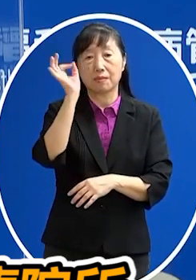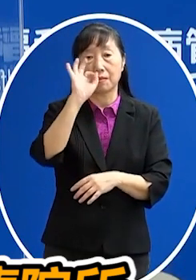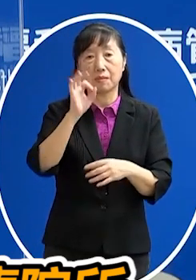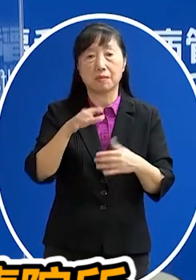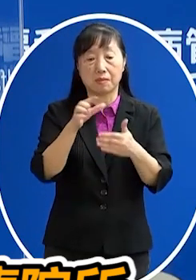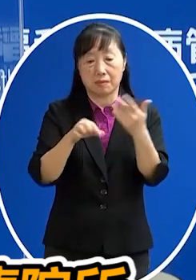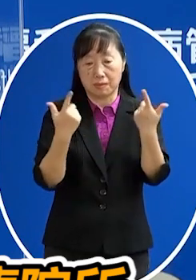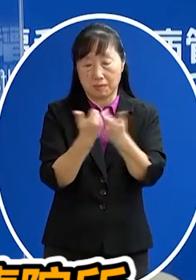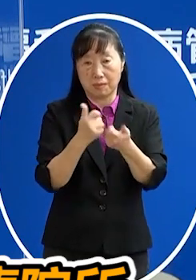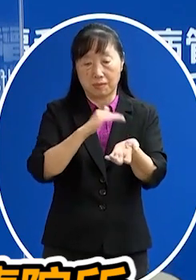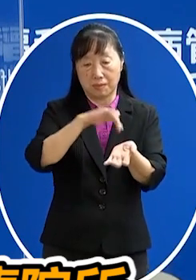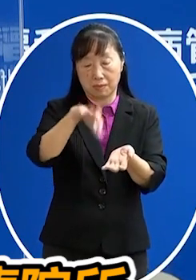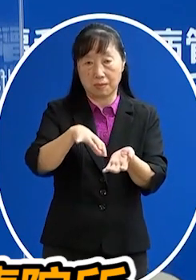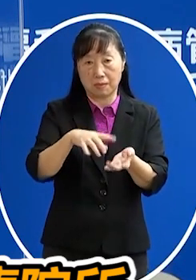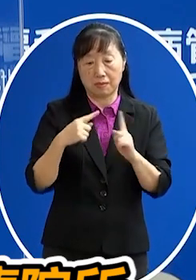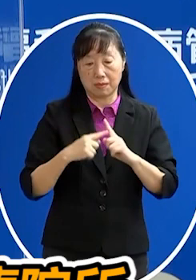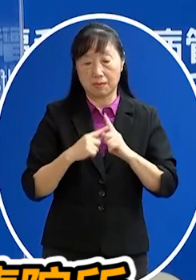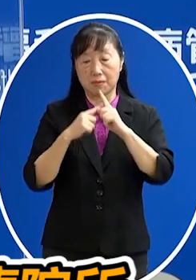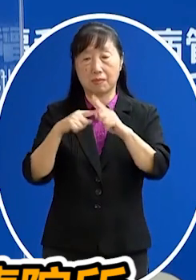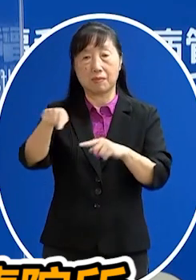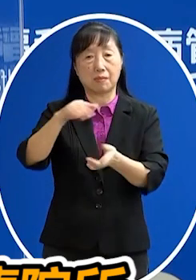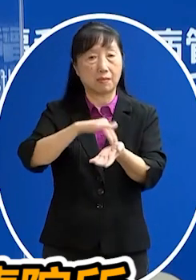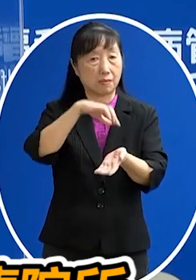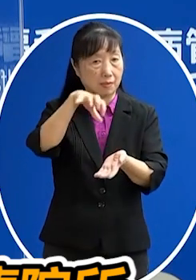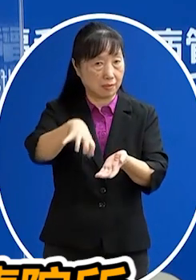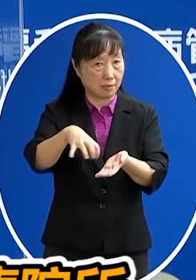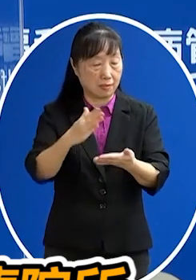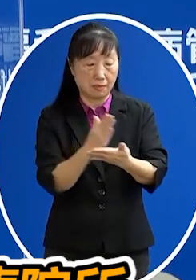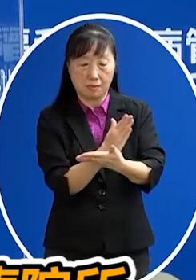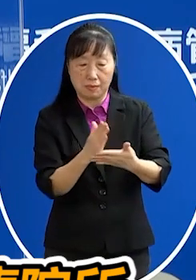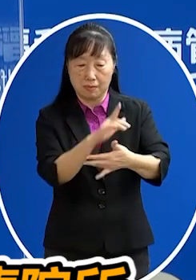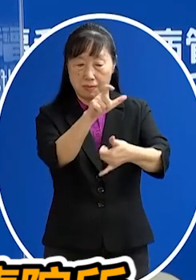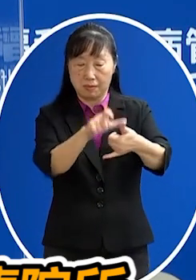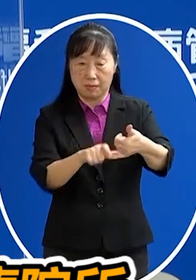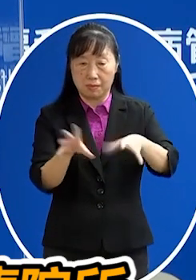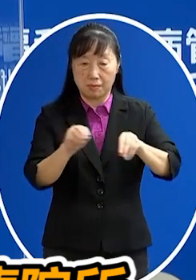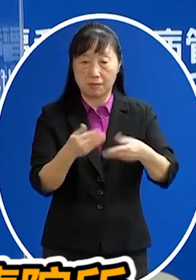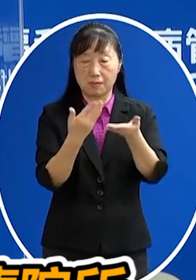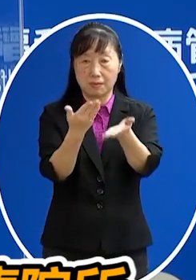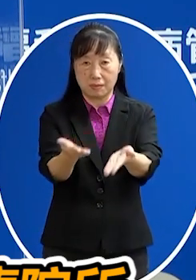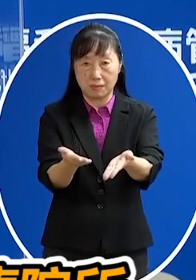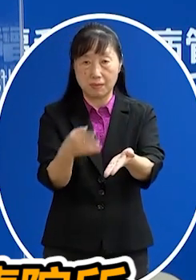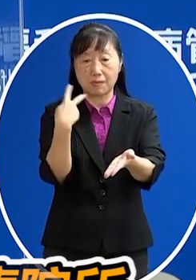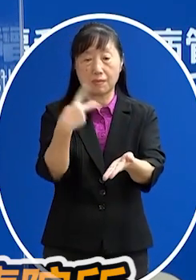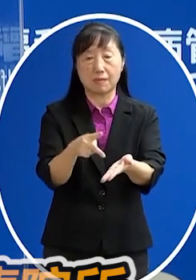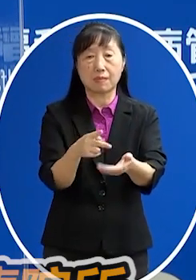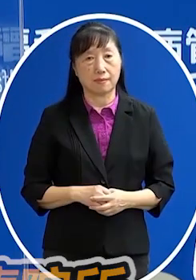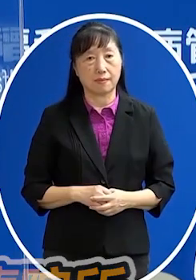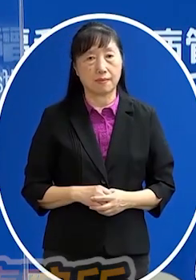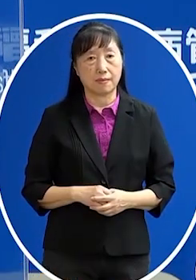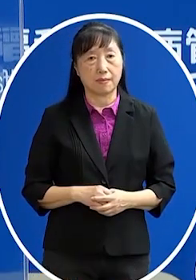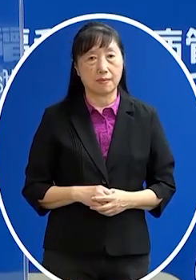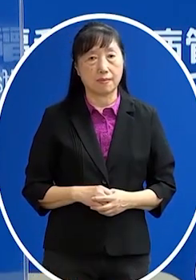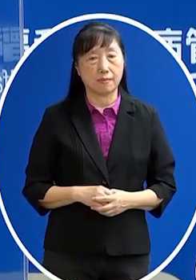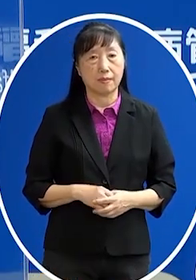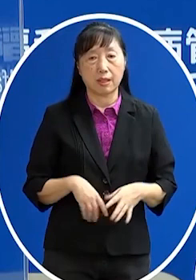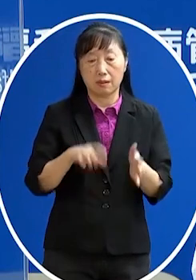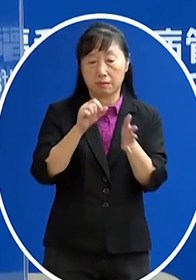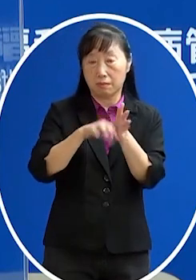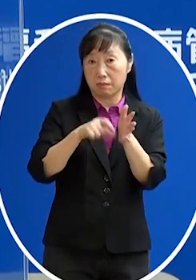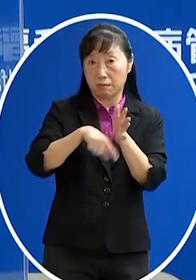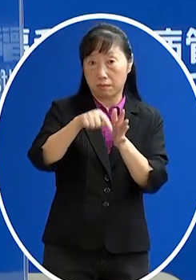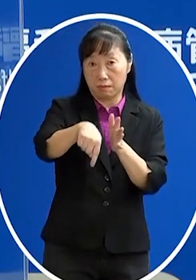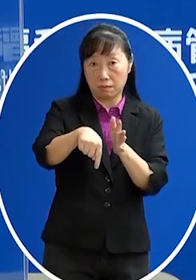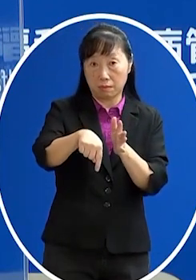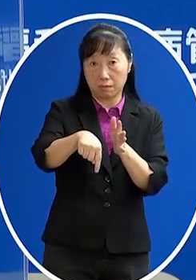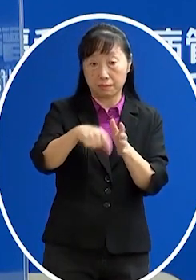所，那民众可至指定医疗院所，经检核相关资料后列册接种。在嘉义县哈，